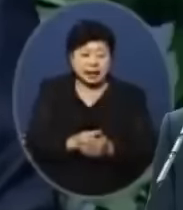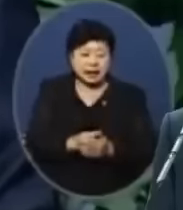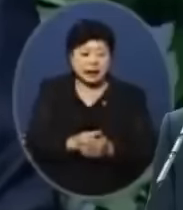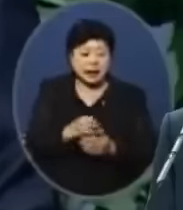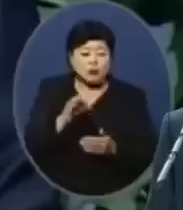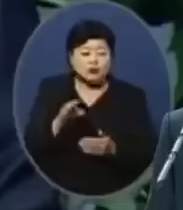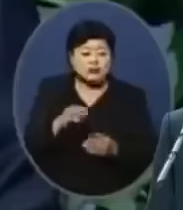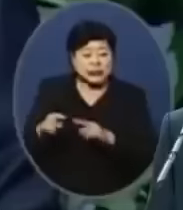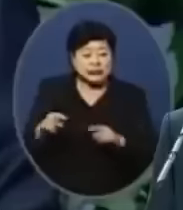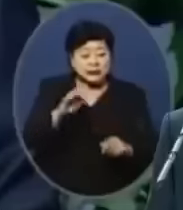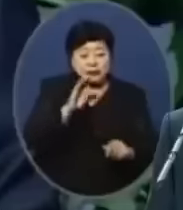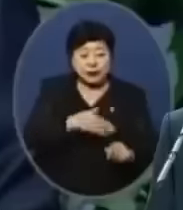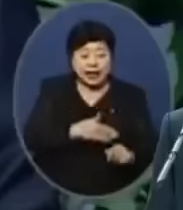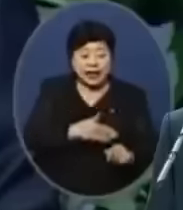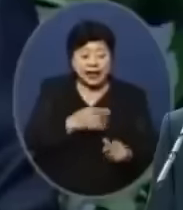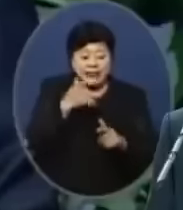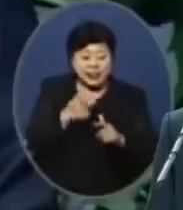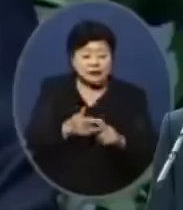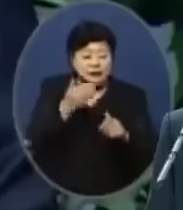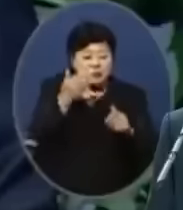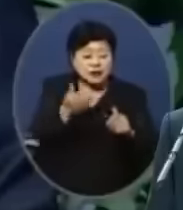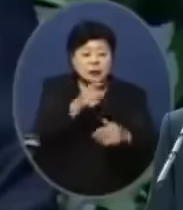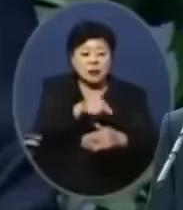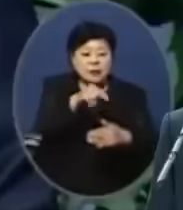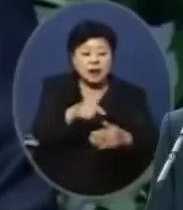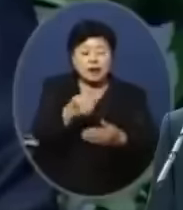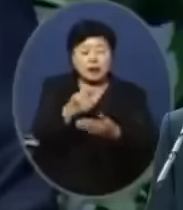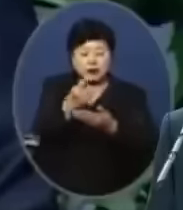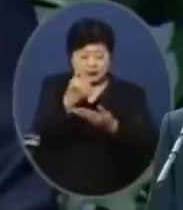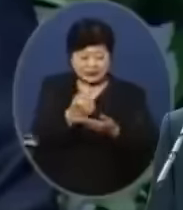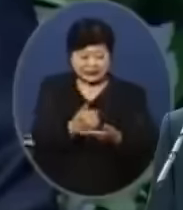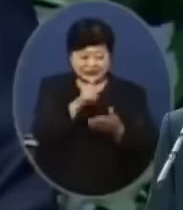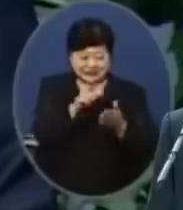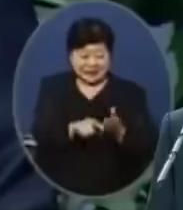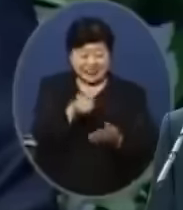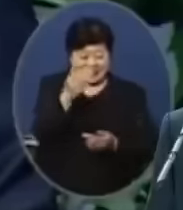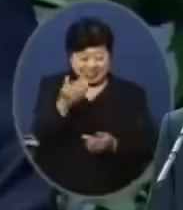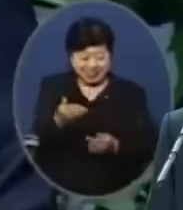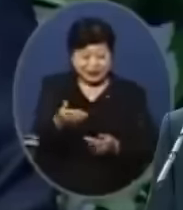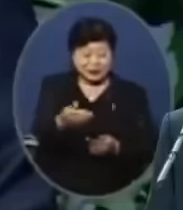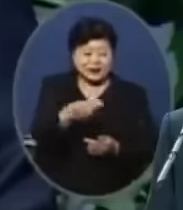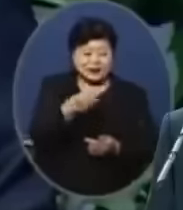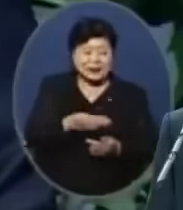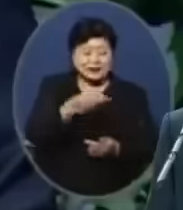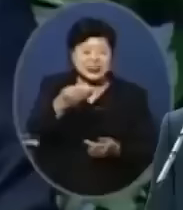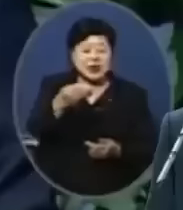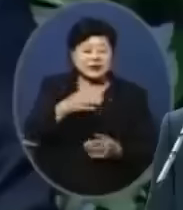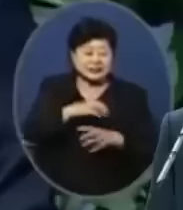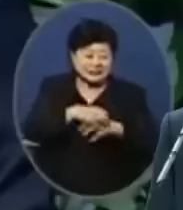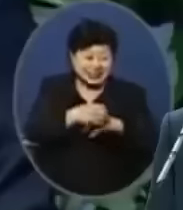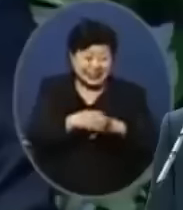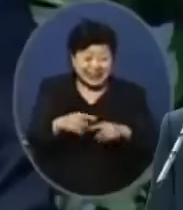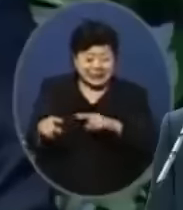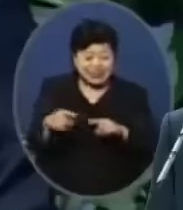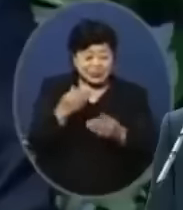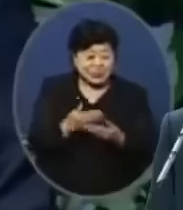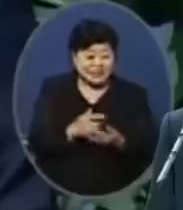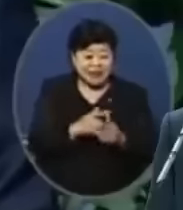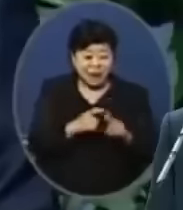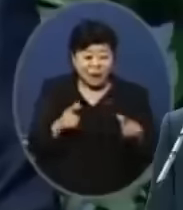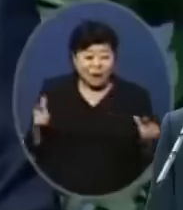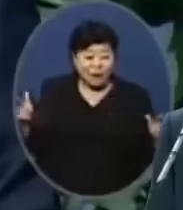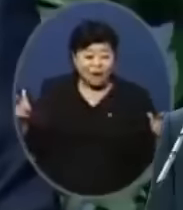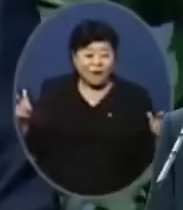않습니다. 이 예수님을 여러분 마음속에 모시고 있으면 여러분도 3차원의 세계에 다스림을 받지